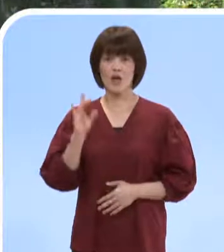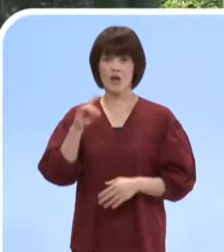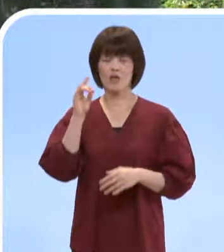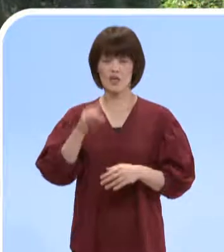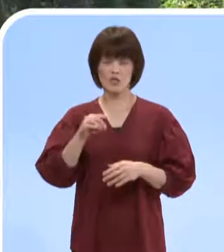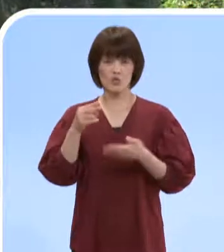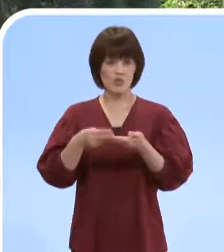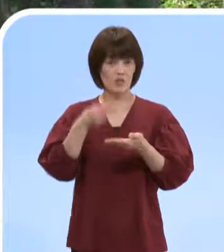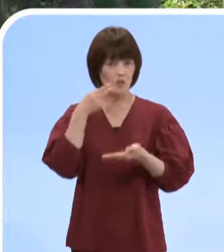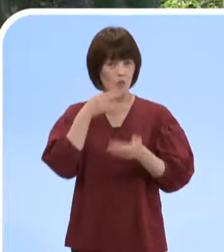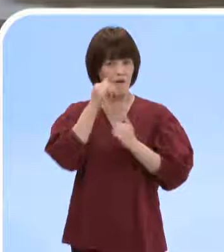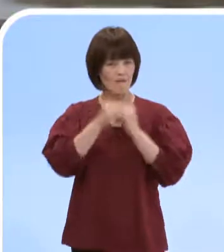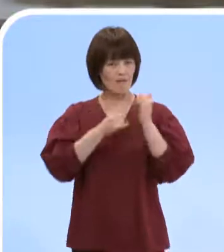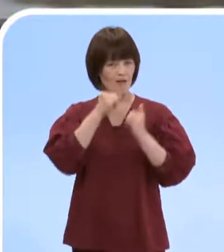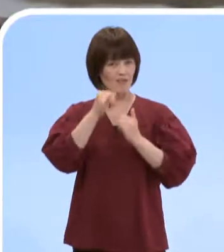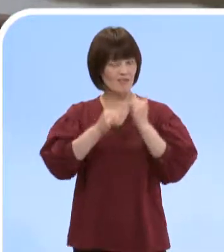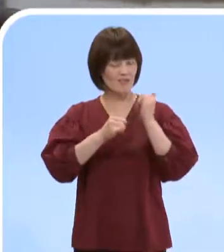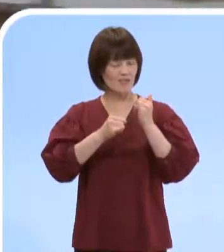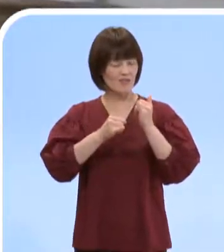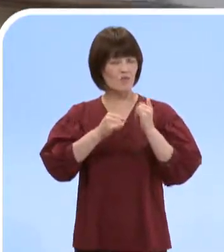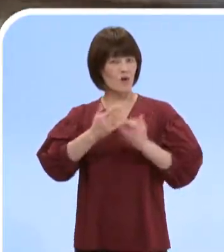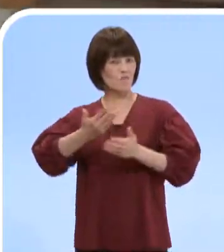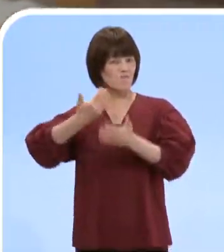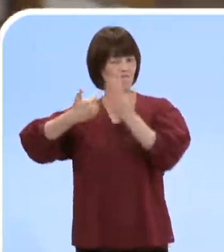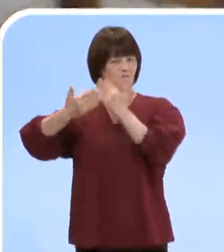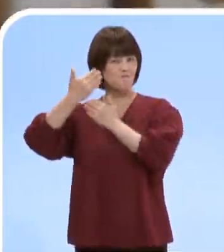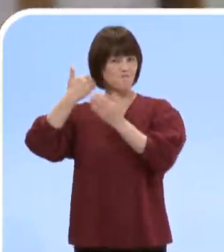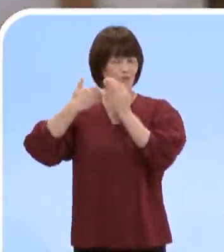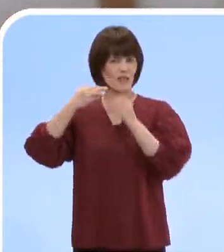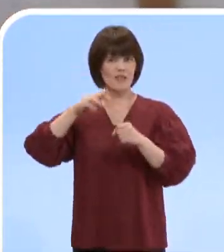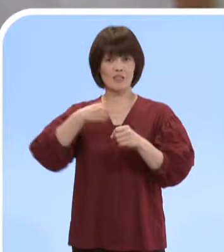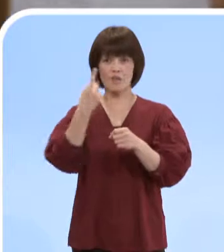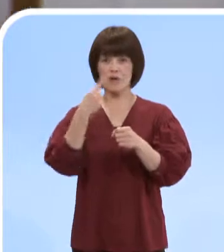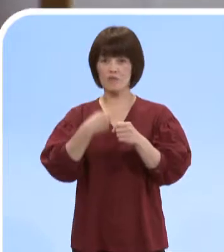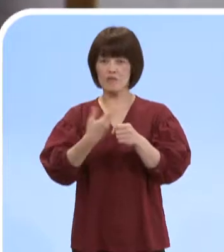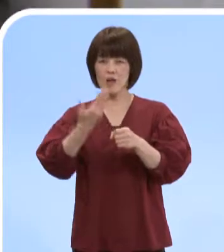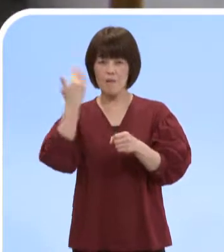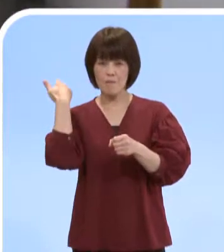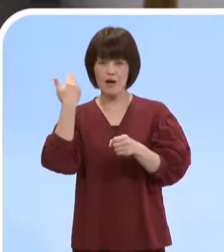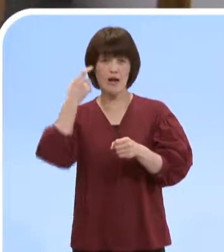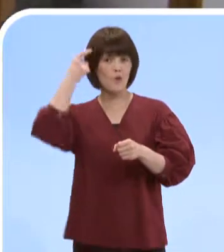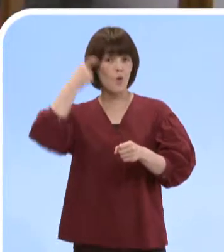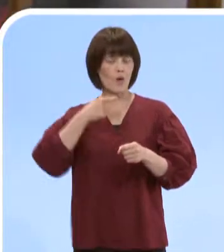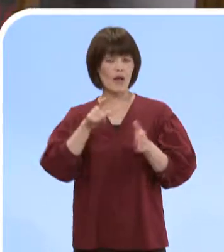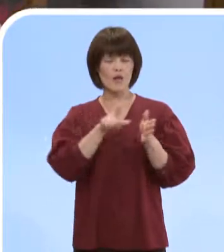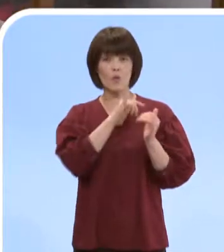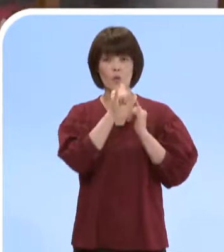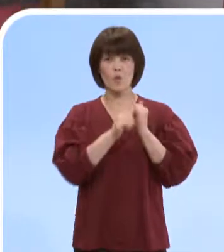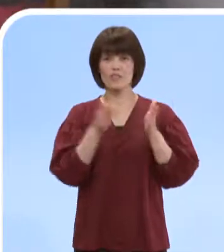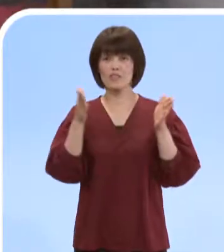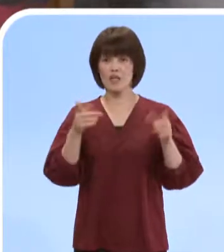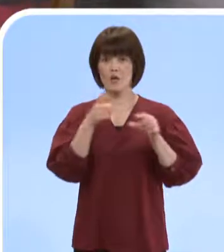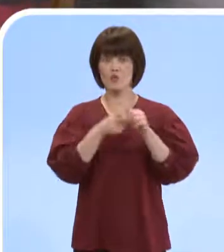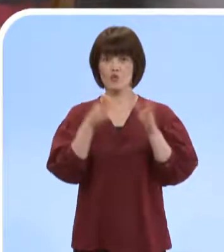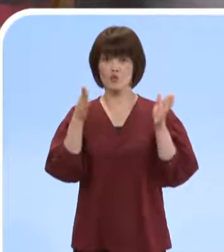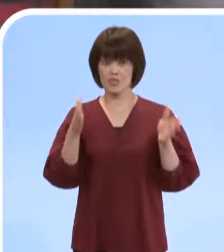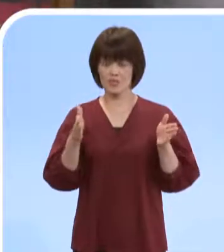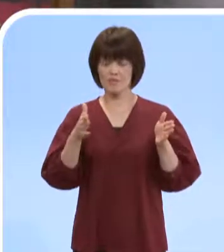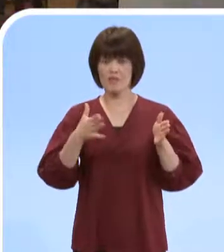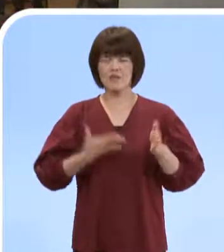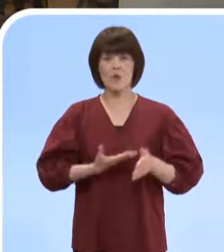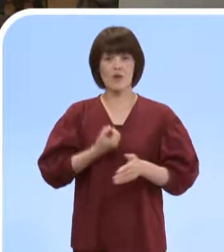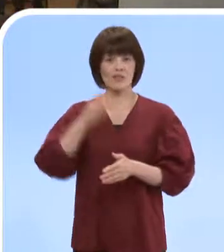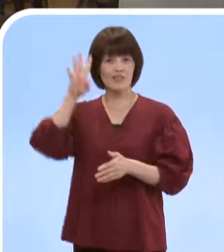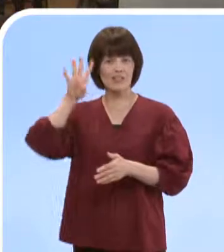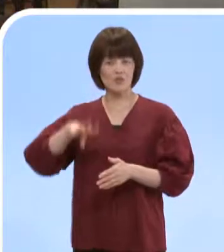伊豆市そばの歴史は古く、今からおよそ300年前の江戸時代中期に信州のお殿様